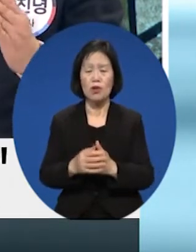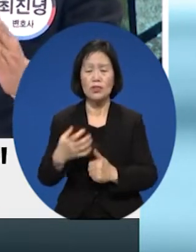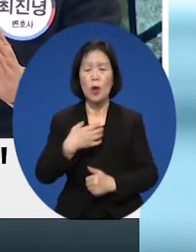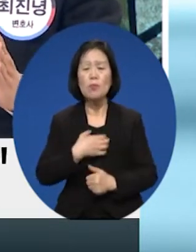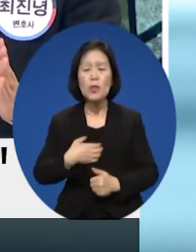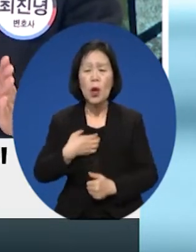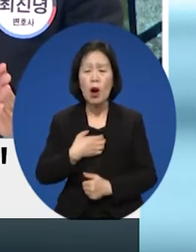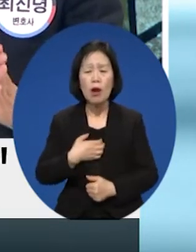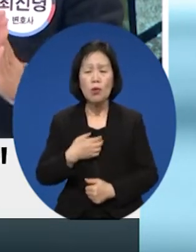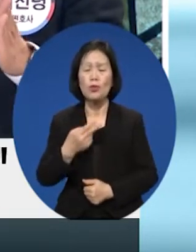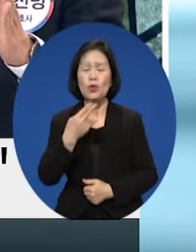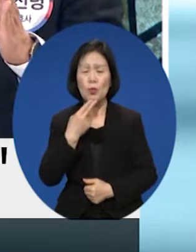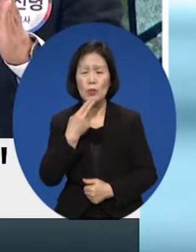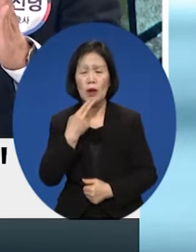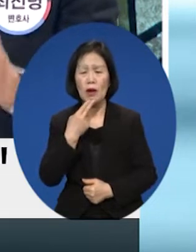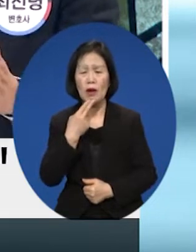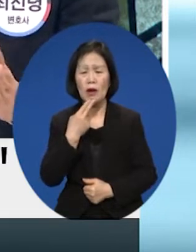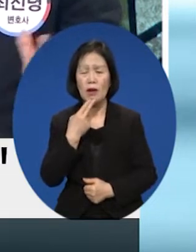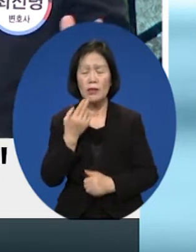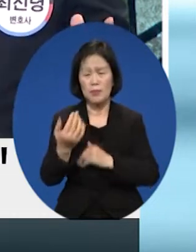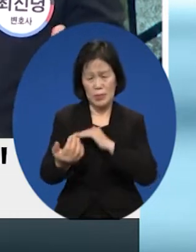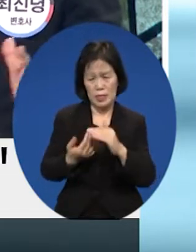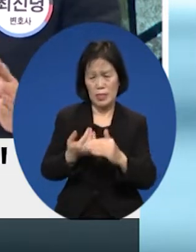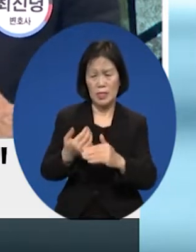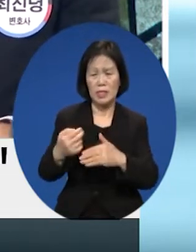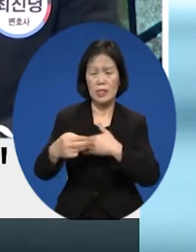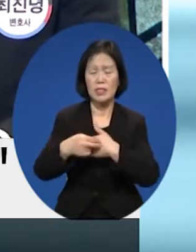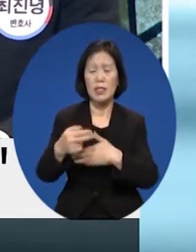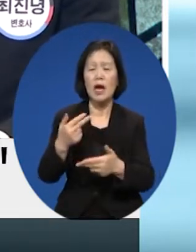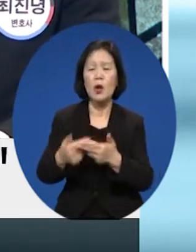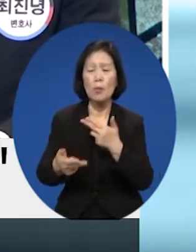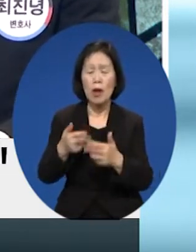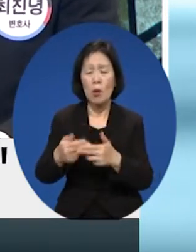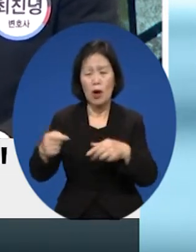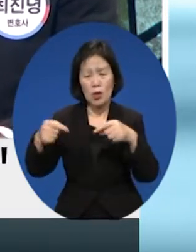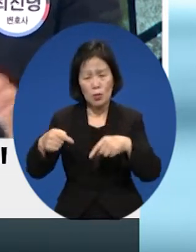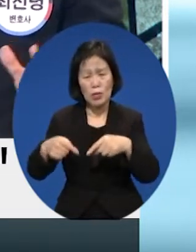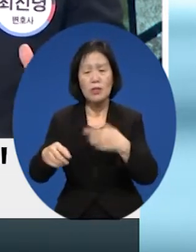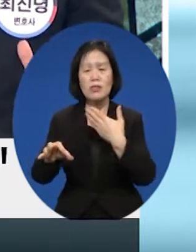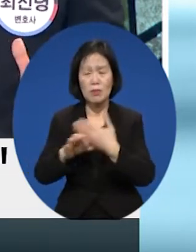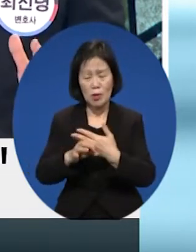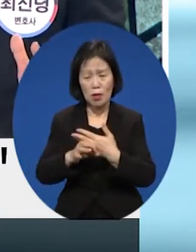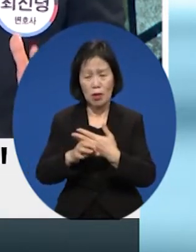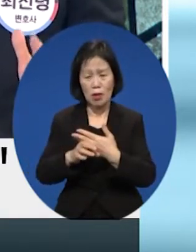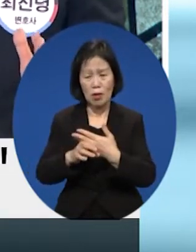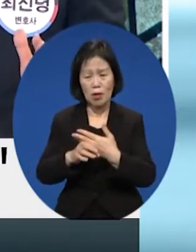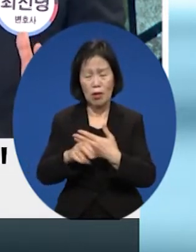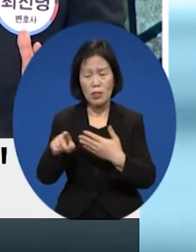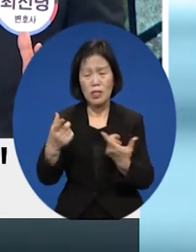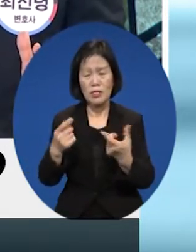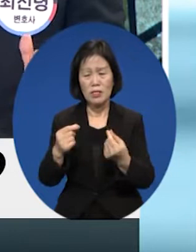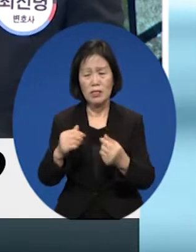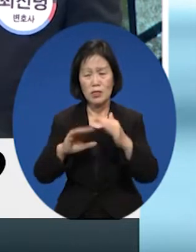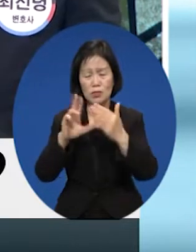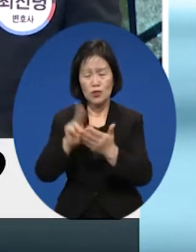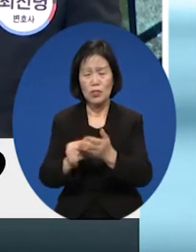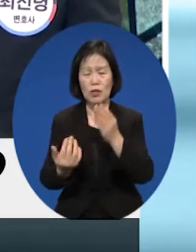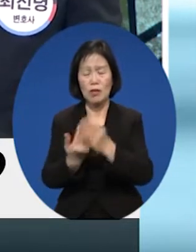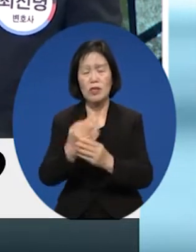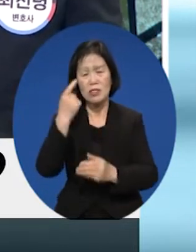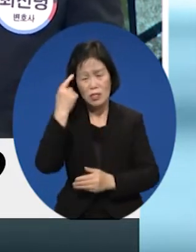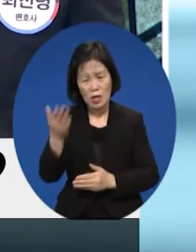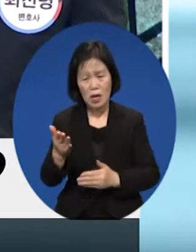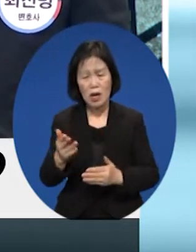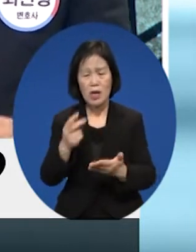부분을 충분히 없다는 것을 미리 그 의협과 협의를 했다고 하면 과연 이런 얘기가 나올까요? 공청회를 하는 과정에서 뭐 이런